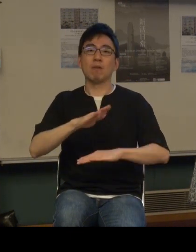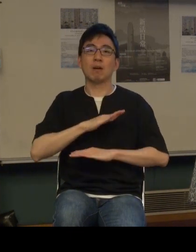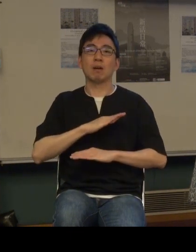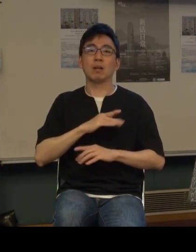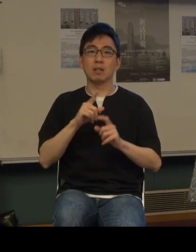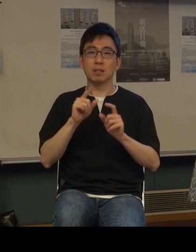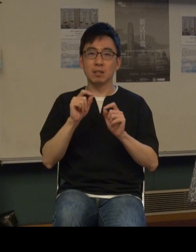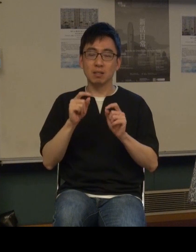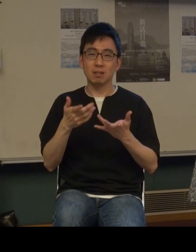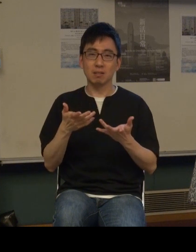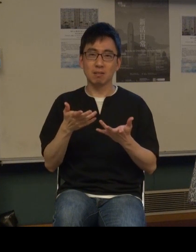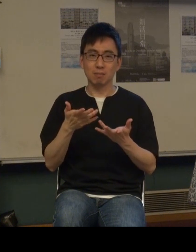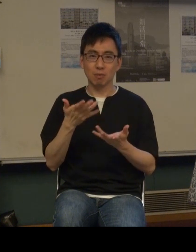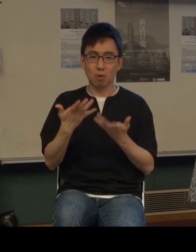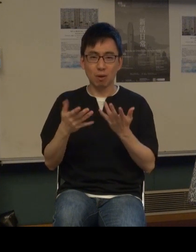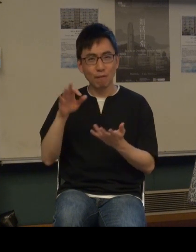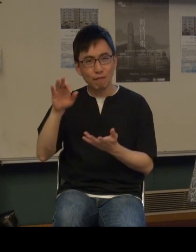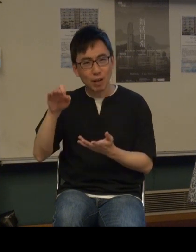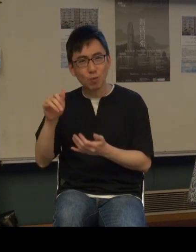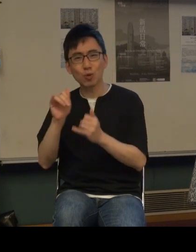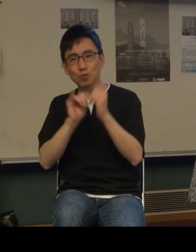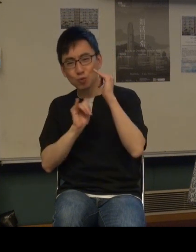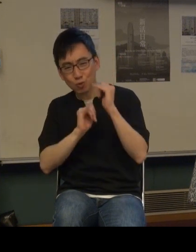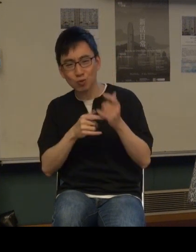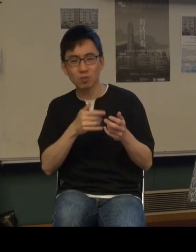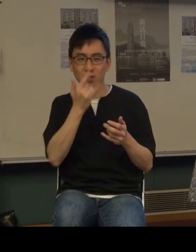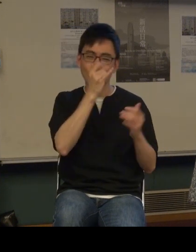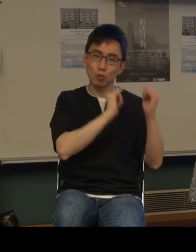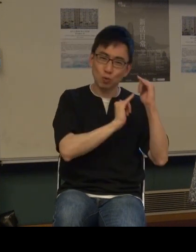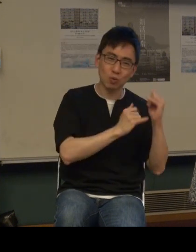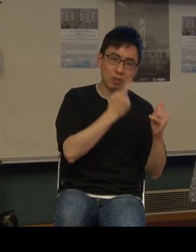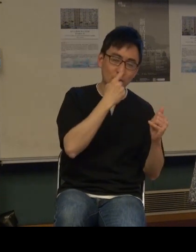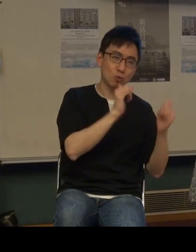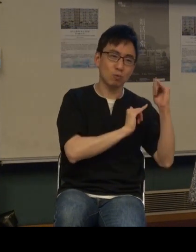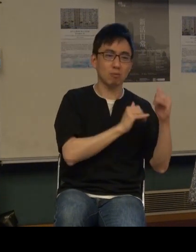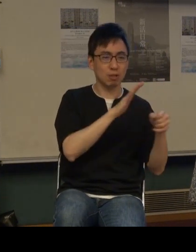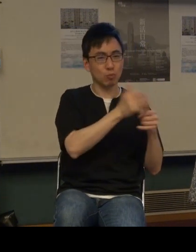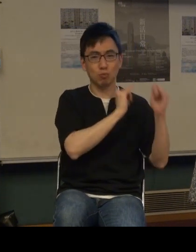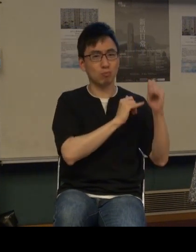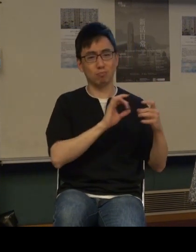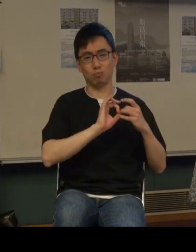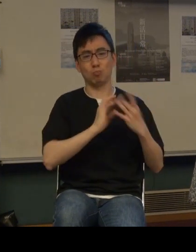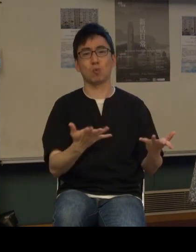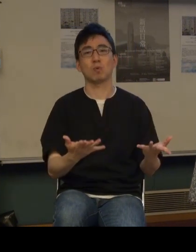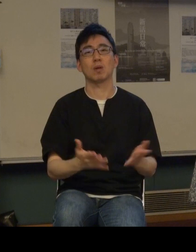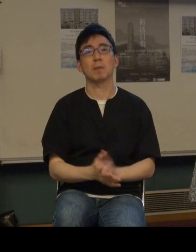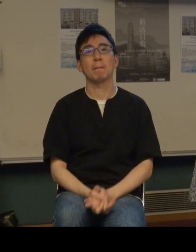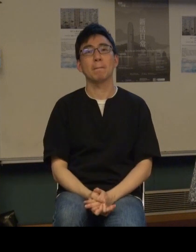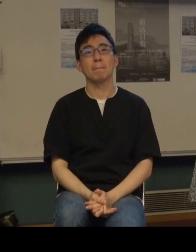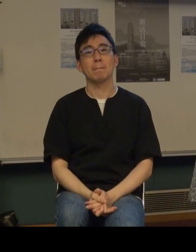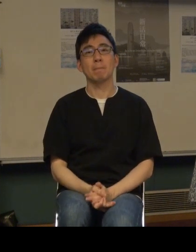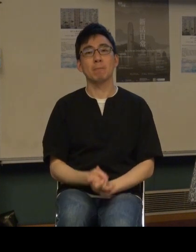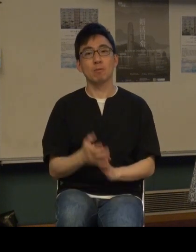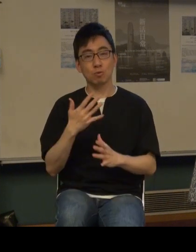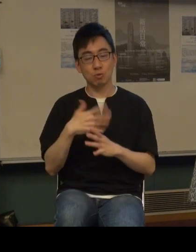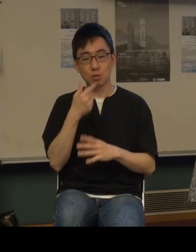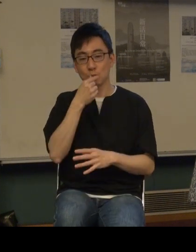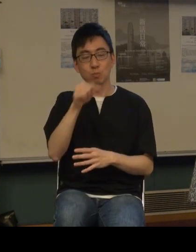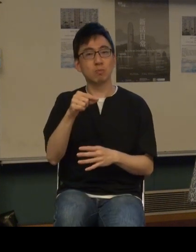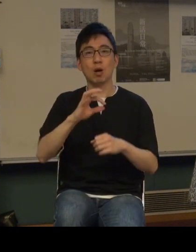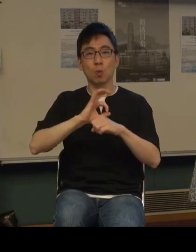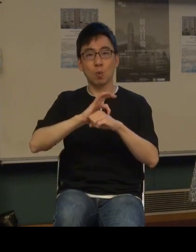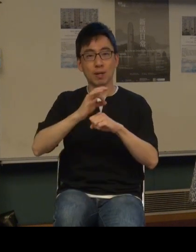佢同法國嘅傳統、同德國嘅傳統、同英國嘅傳統、同日本嘅傳統都冇關嘅，咁所以佢哋就會叫呢個係